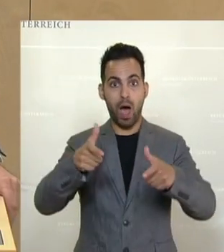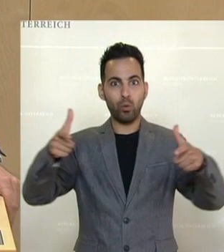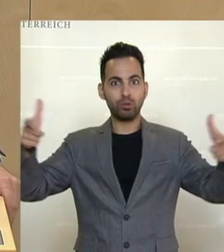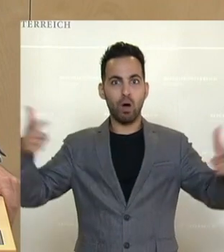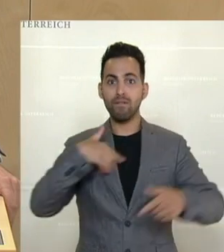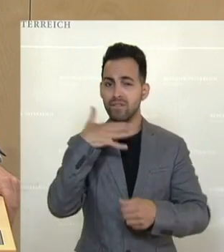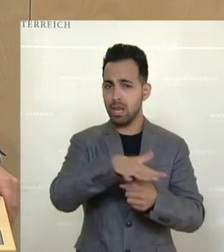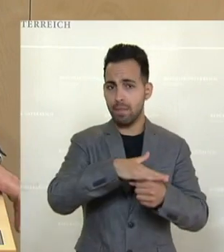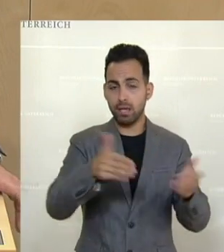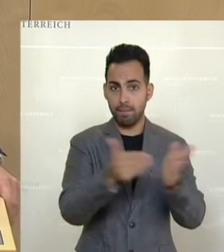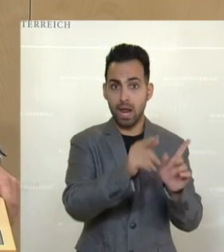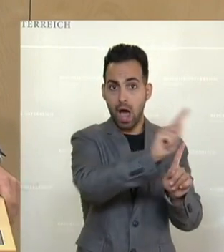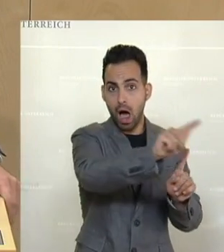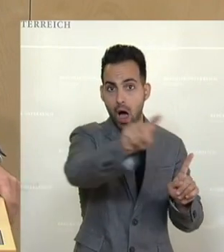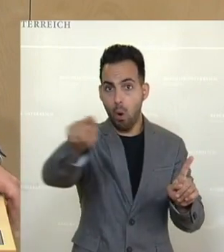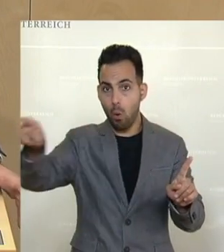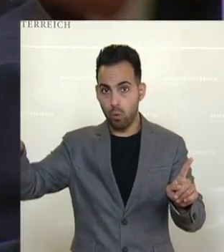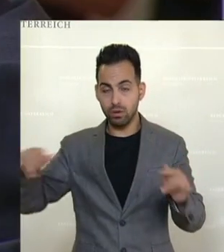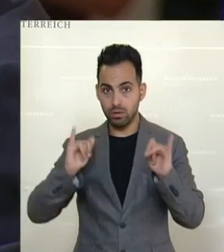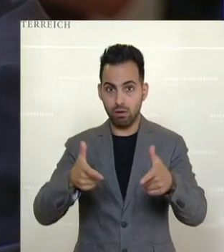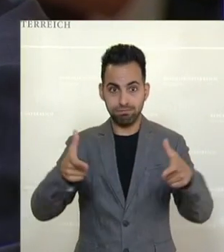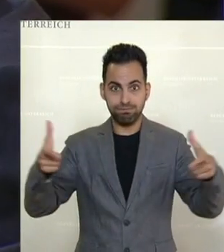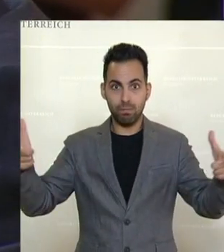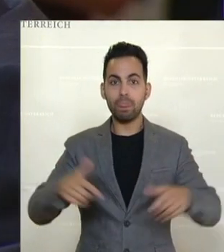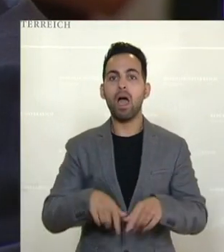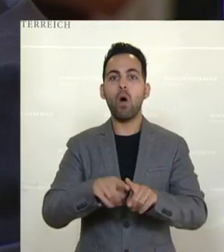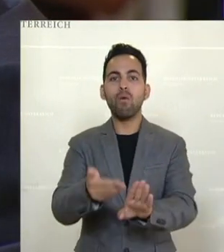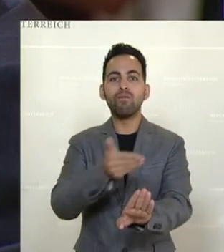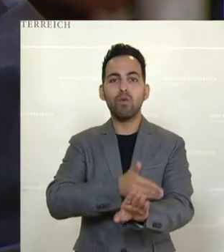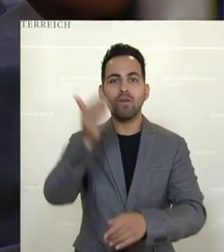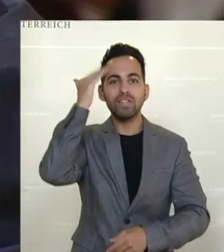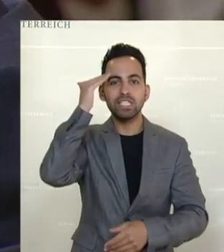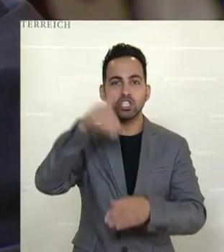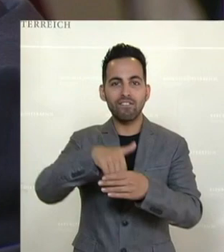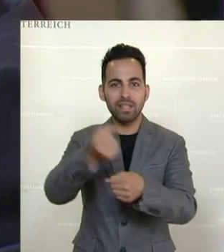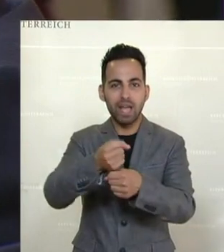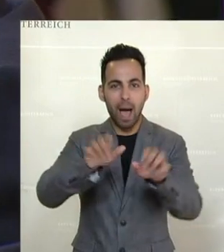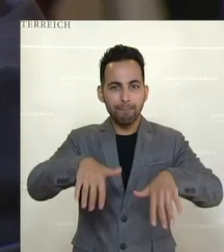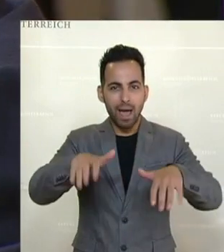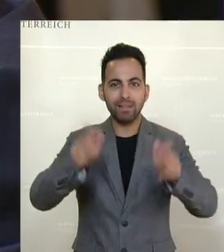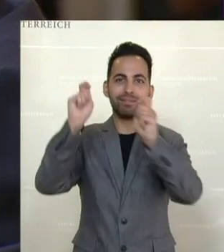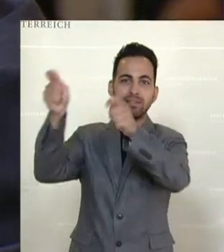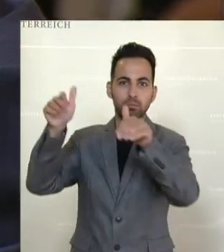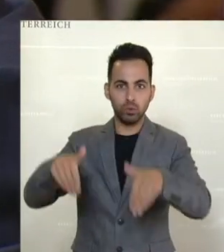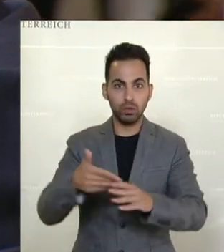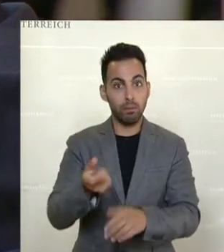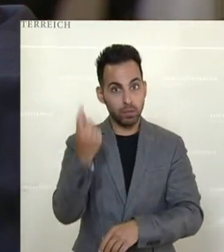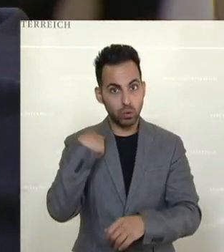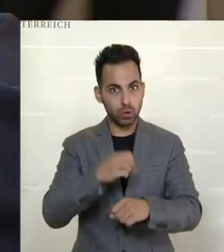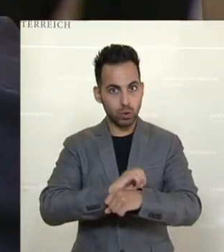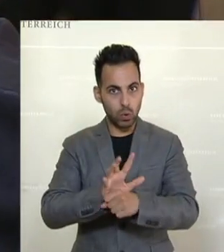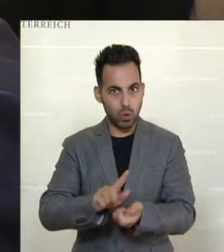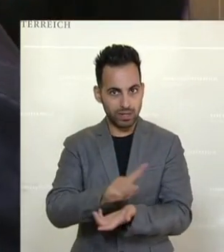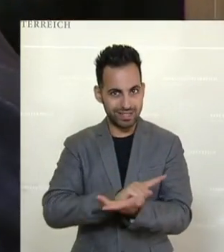wird notwendig sein. Auch die vorwissenschaftliche Arbeit ist auch etwas, was uns vor allem in der Corona-Zeit und in der